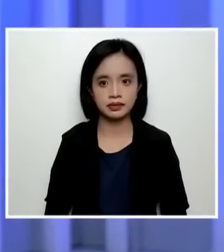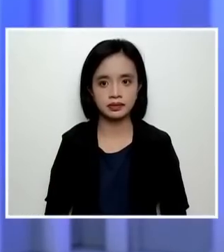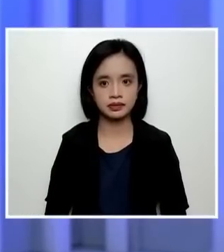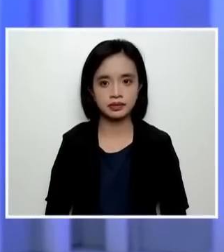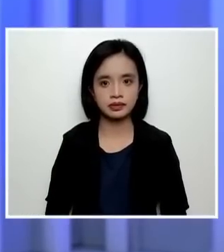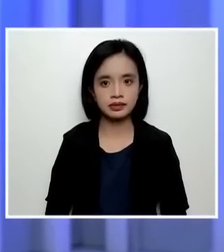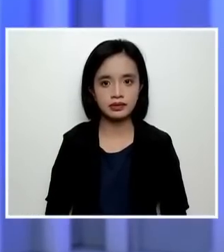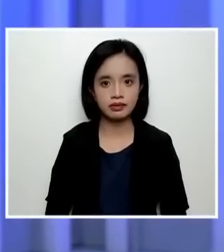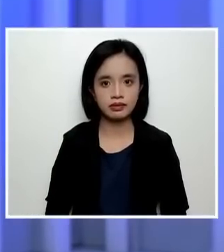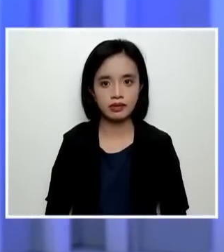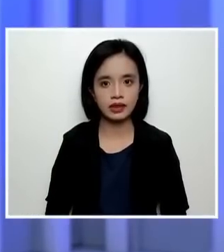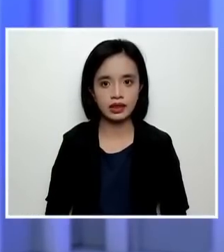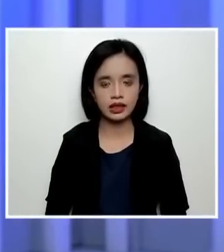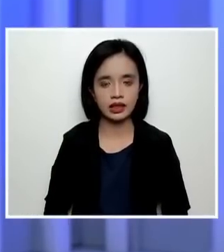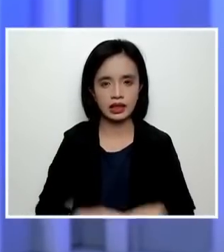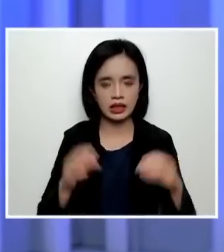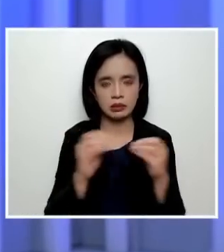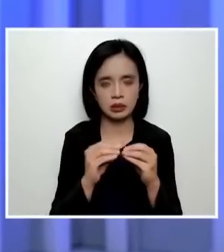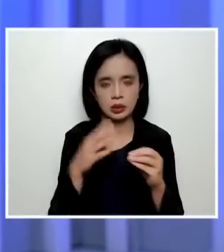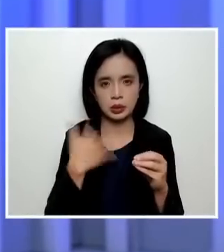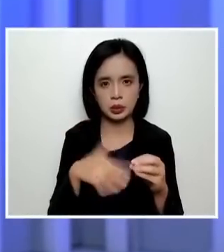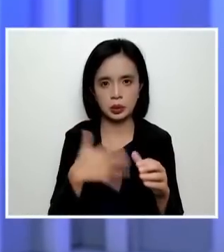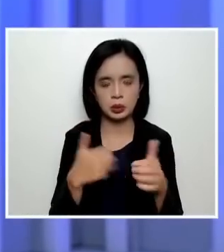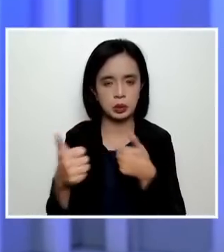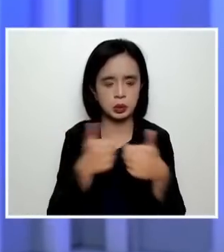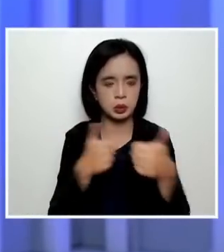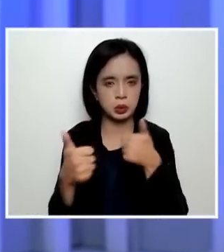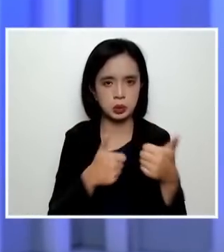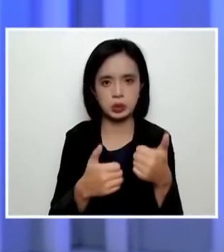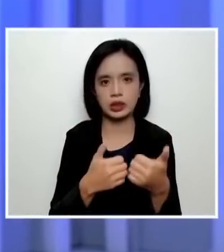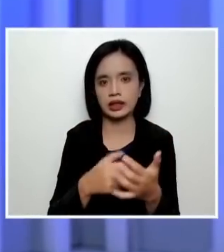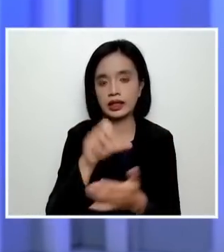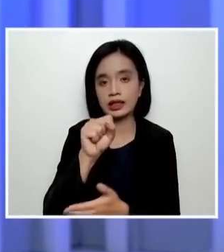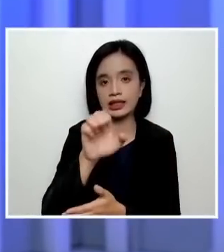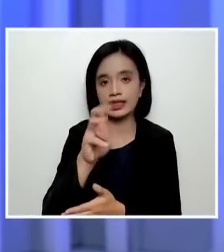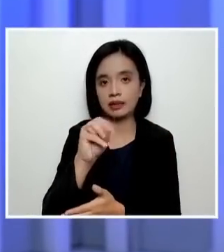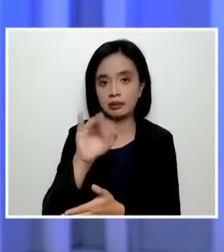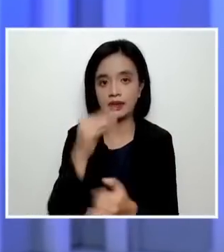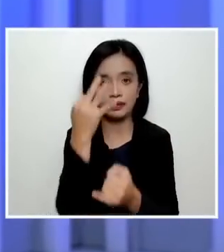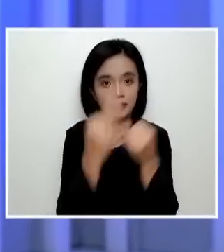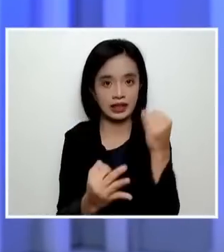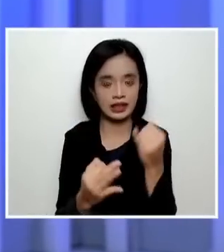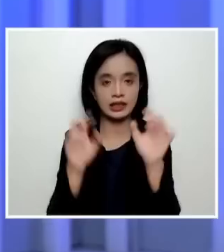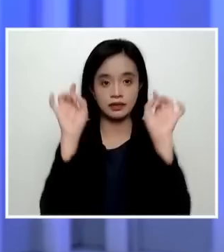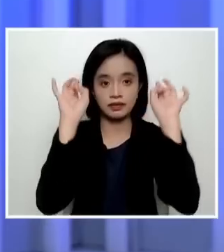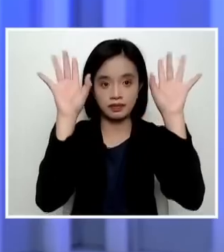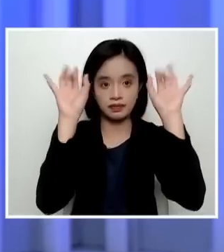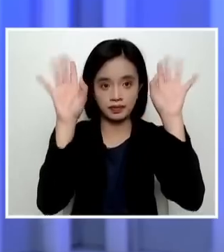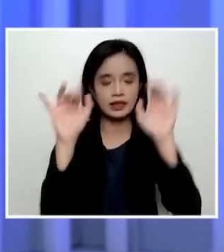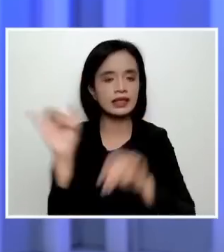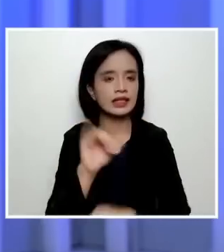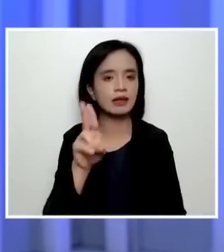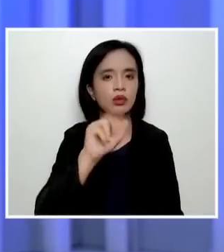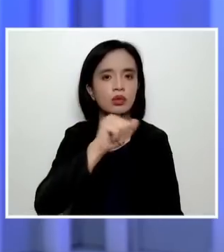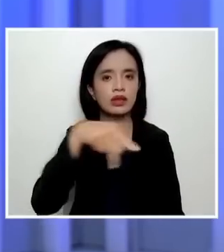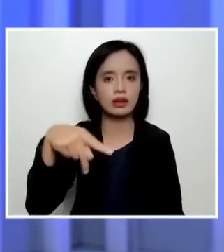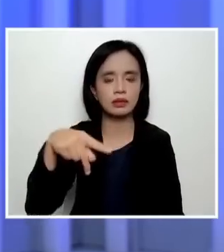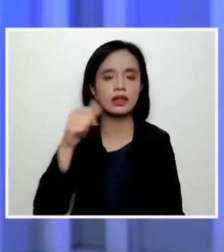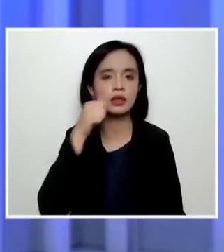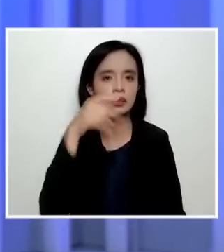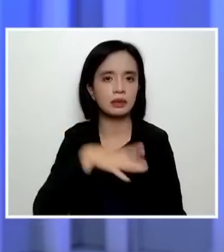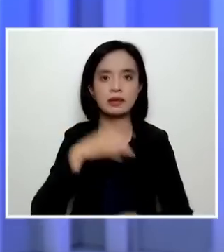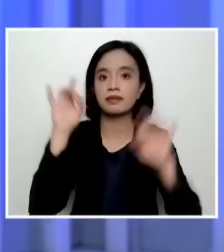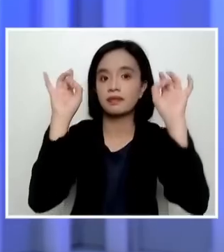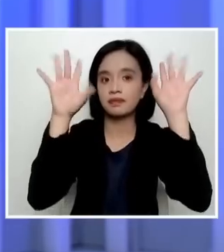Tumitindi ang bakbakan sa semifinals ng Premier Volleyball League, gayon din sa first round ng UAAP Women's Volleyball.